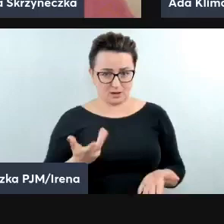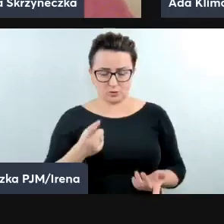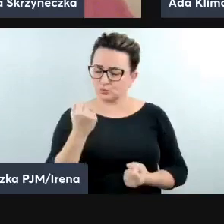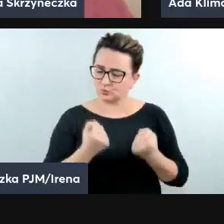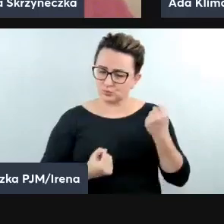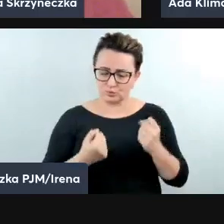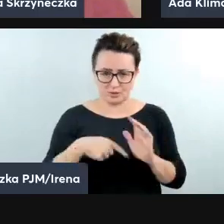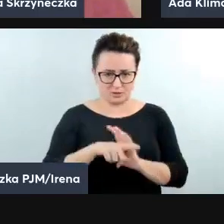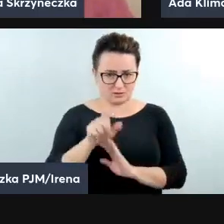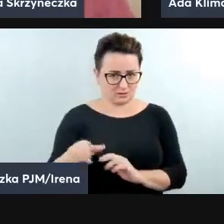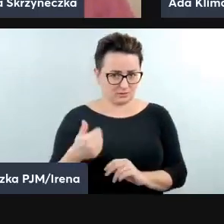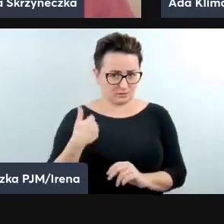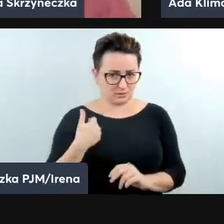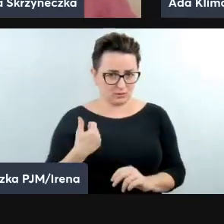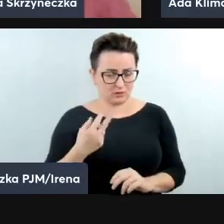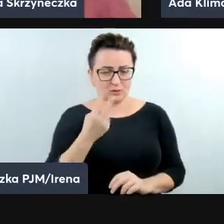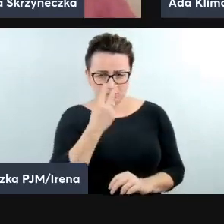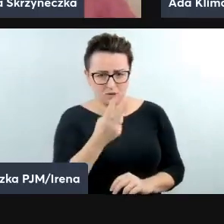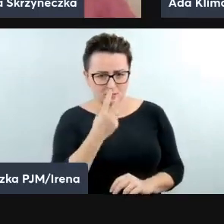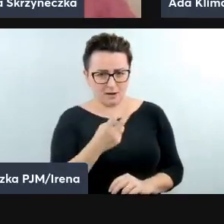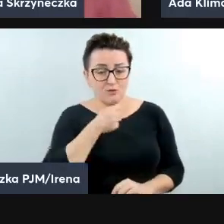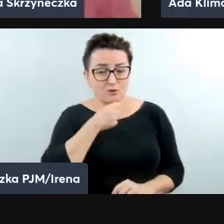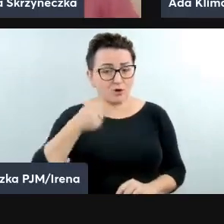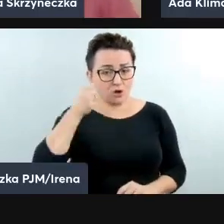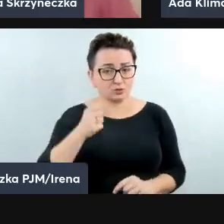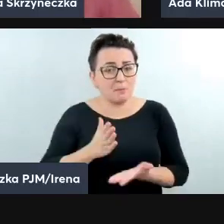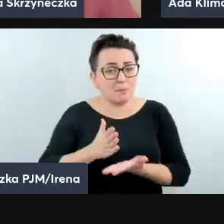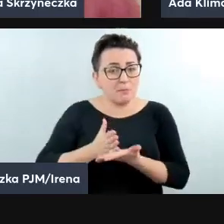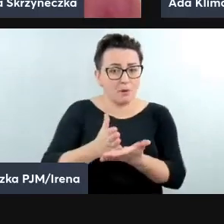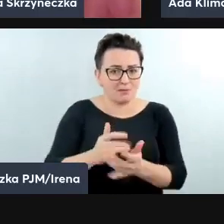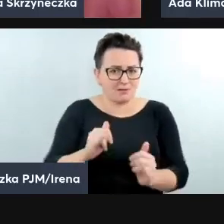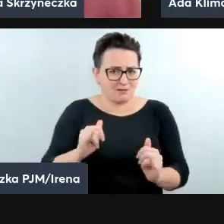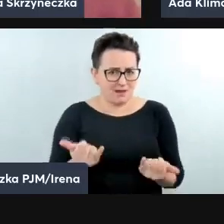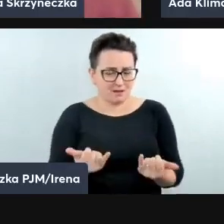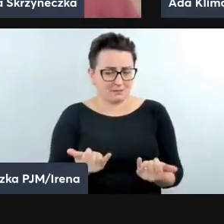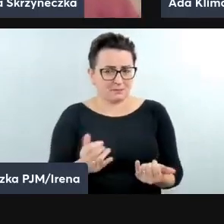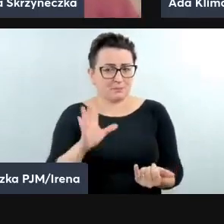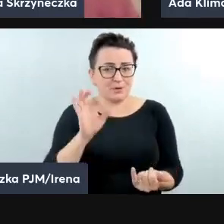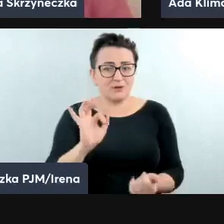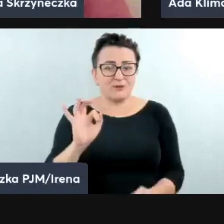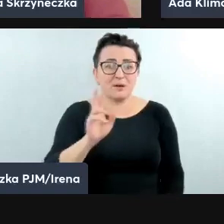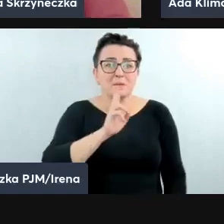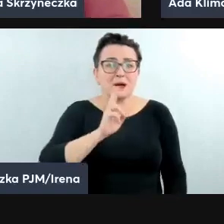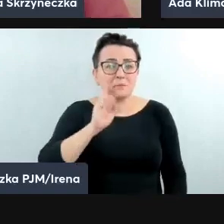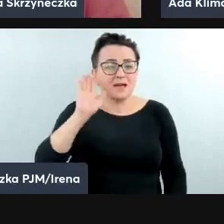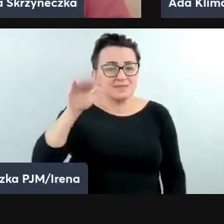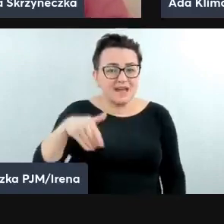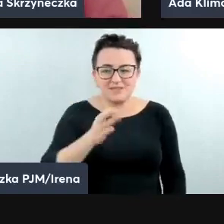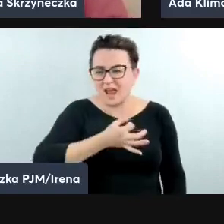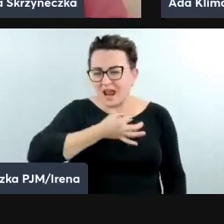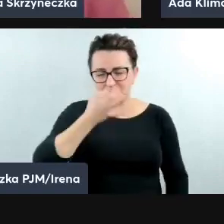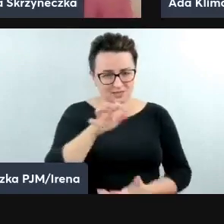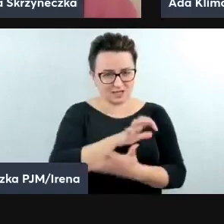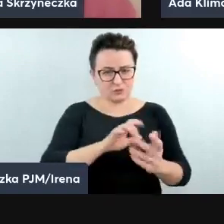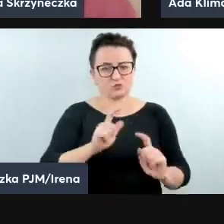dorosły jej nie pomoże. Żaden. Bo jej mama najlepsza na świecie choćby nie była, no to co ona jej powie? Powie, no coś ty, no każdy w